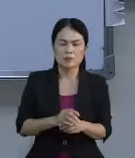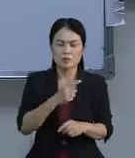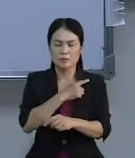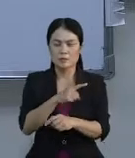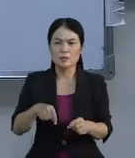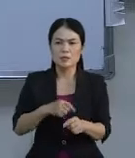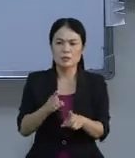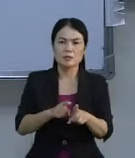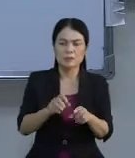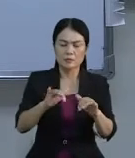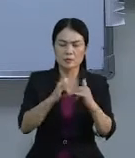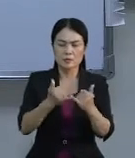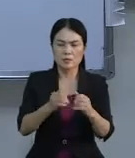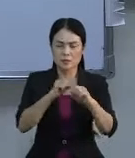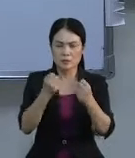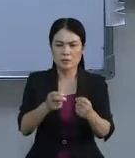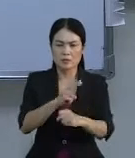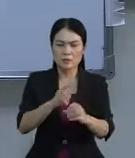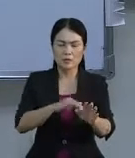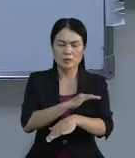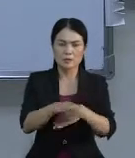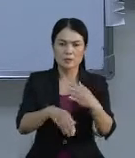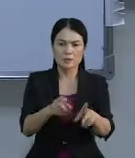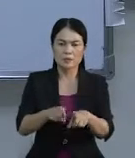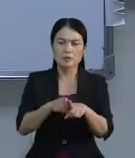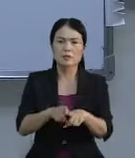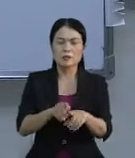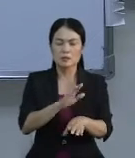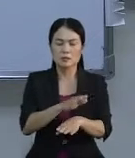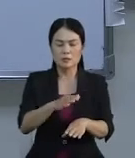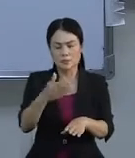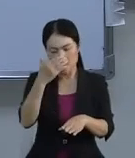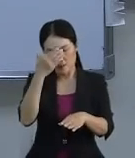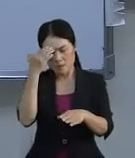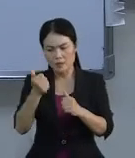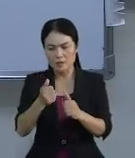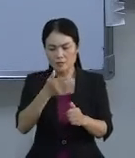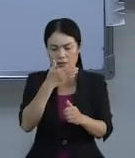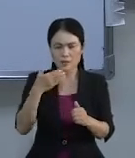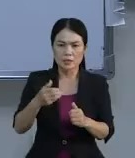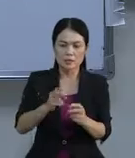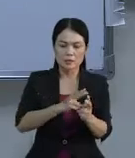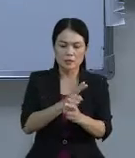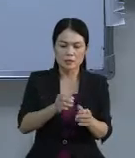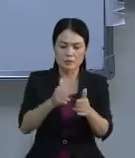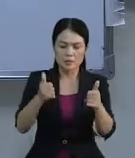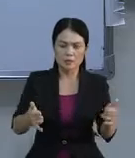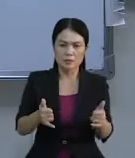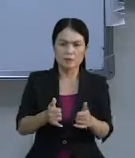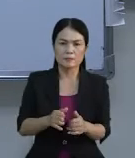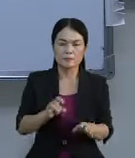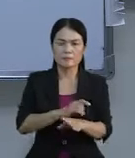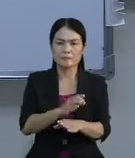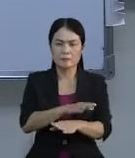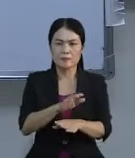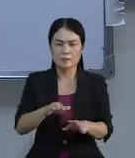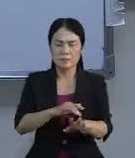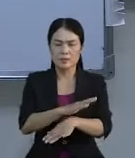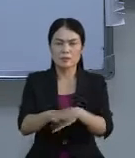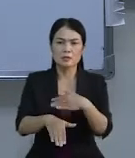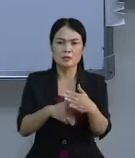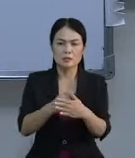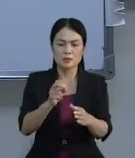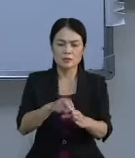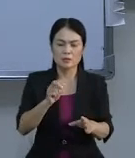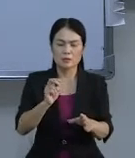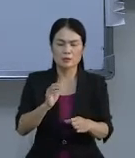យើងខ្លួនយើងគ្រួសារនិងសង្គមជាតិយើងទាំងមូលផងដែរហើយបងប្អូនកុំភ្លេចពាក់ម៉ាស់ឬក៏រក្សាកម្រិតនៅពេលដែលបងប្អូនទាំងអស់គ្នា